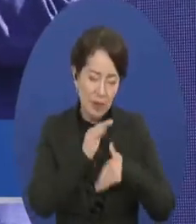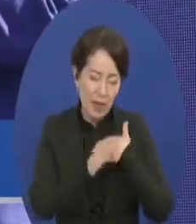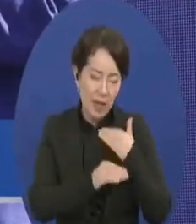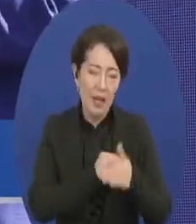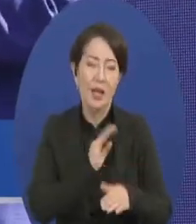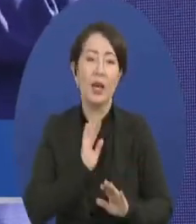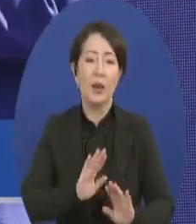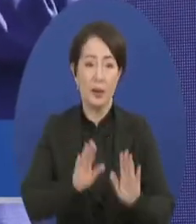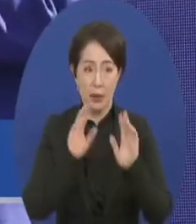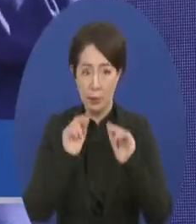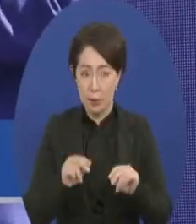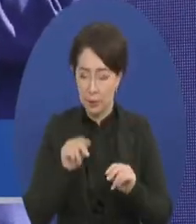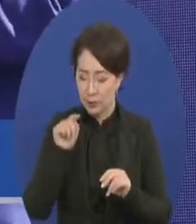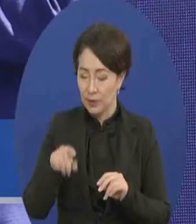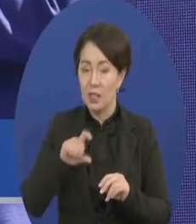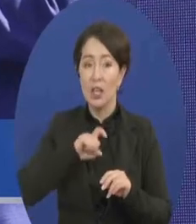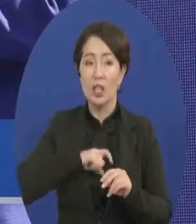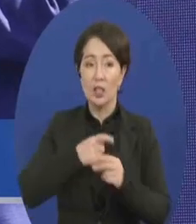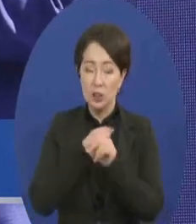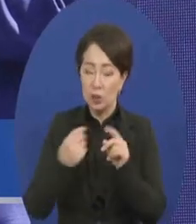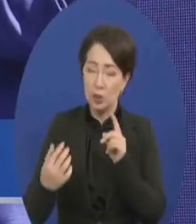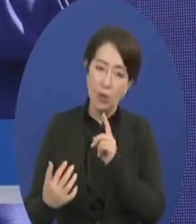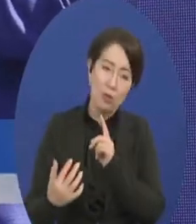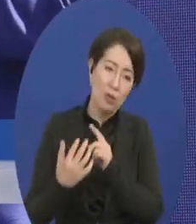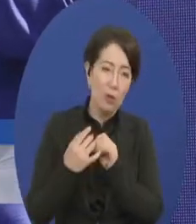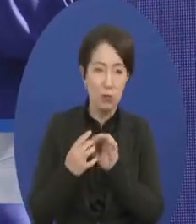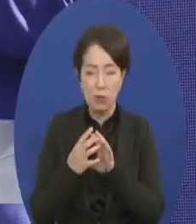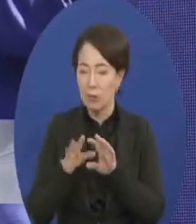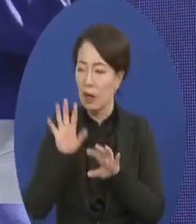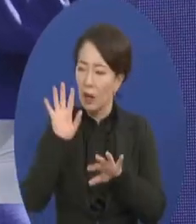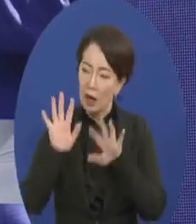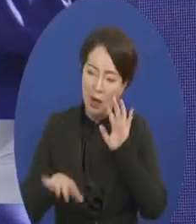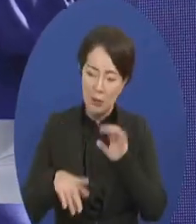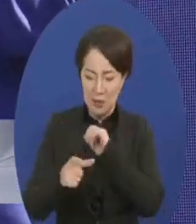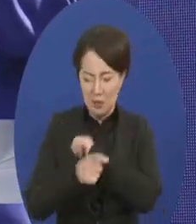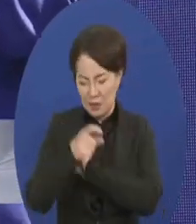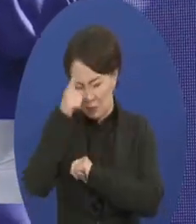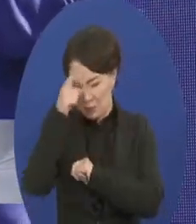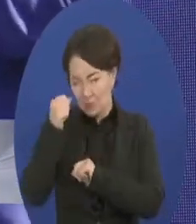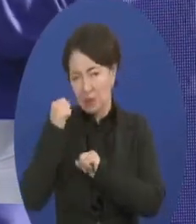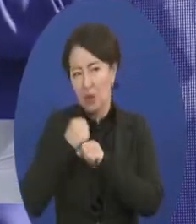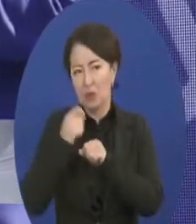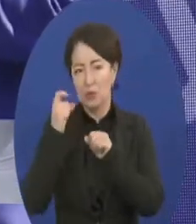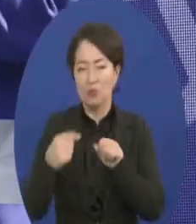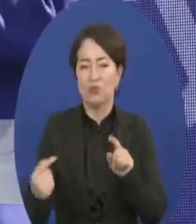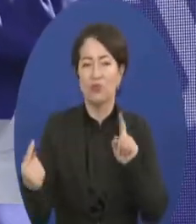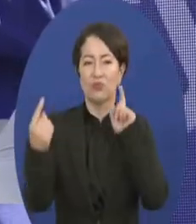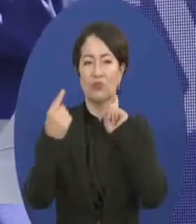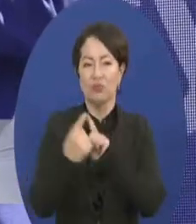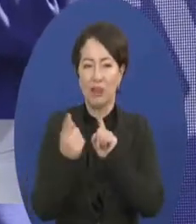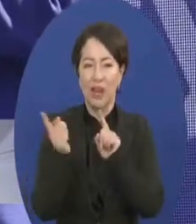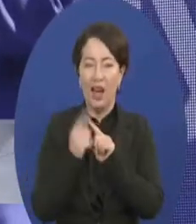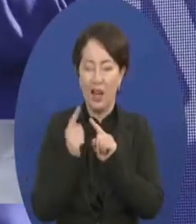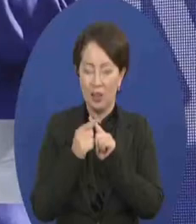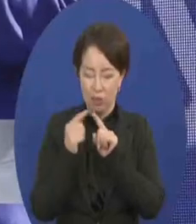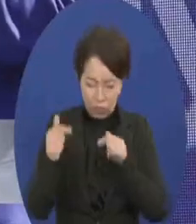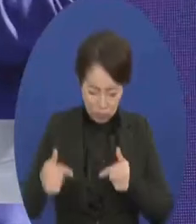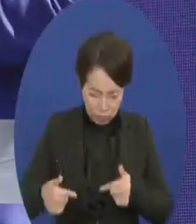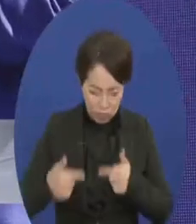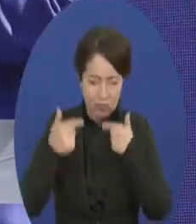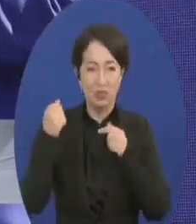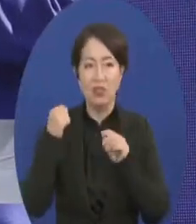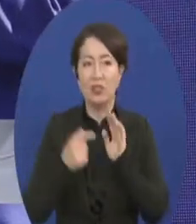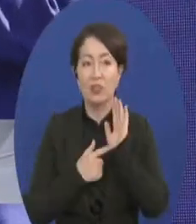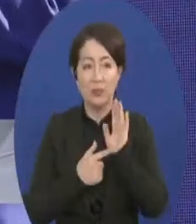болно. Энэ хөшөлөнд халтхыг оролцсон ямар ч хэрэг мэдээлтэн албан тушаалтан дарын хатуу тэмцэл өрнүүлэх